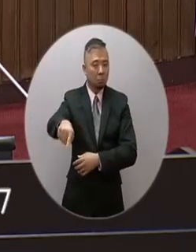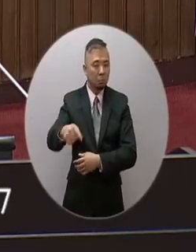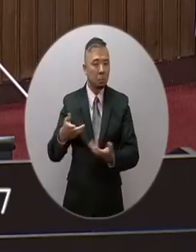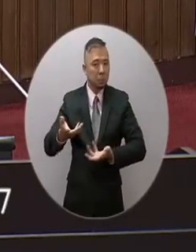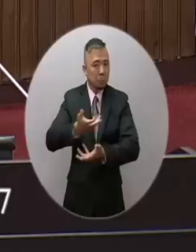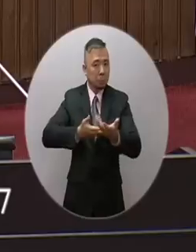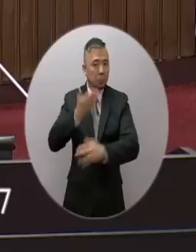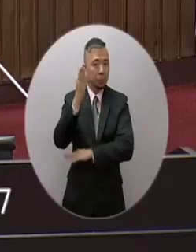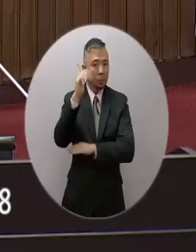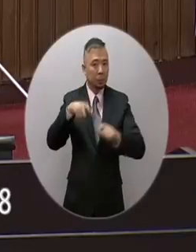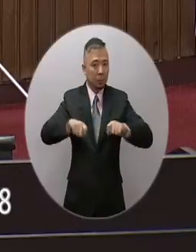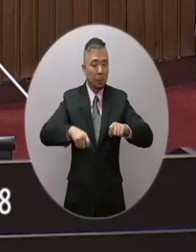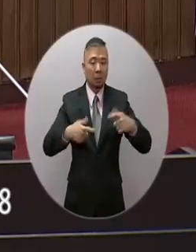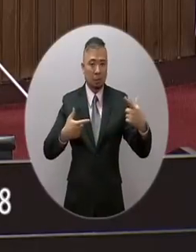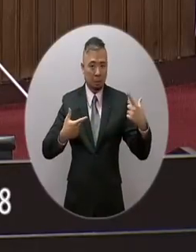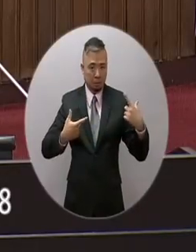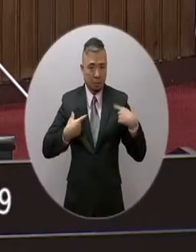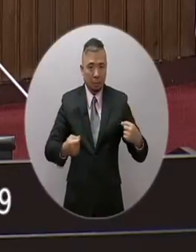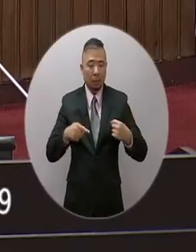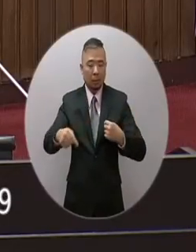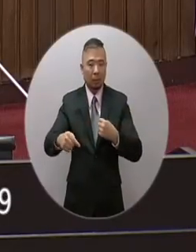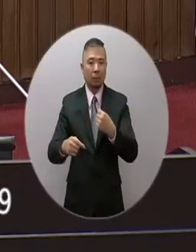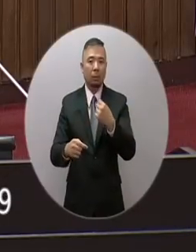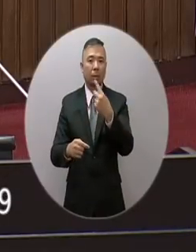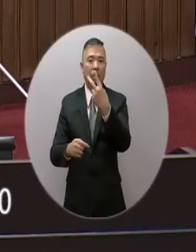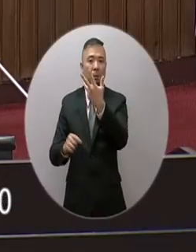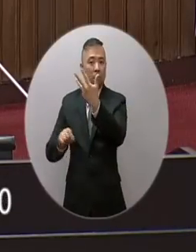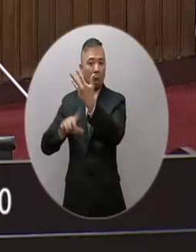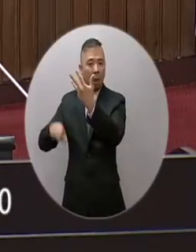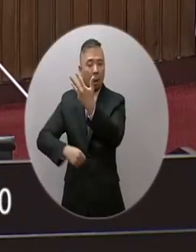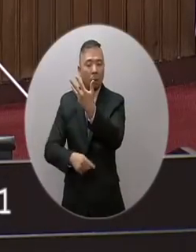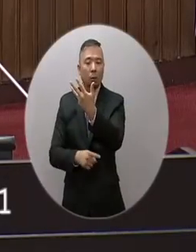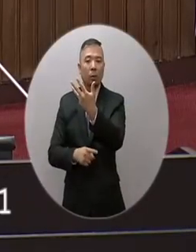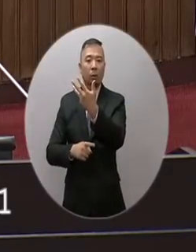8月51%的这个满意度，